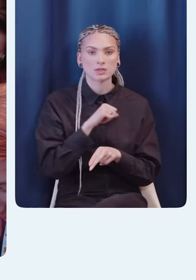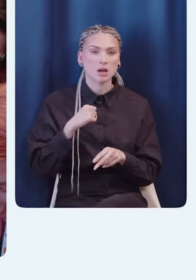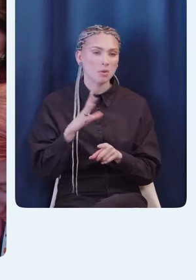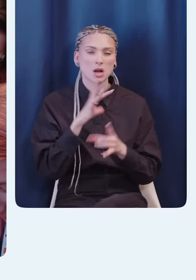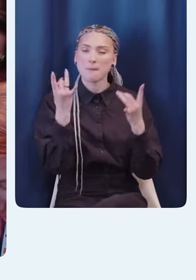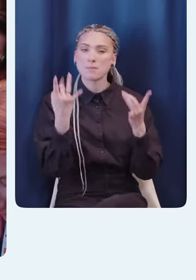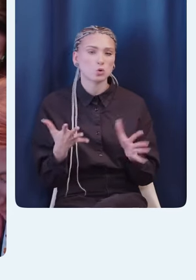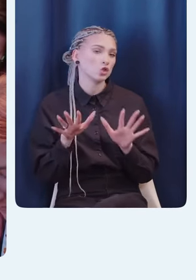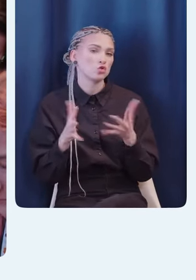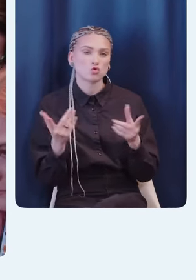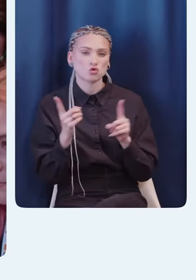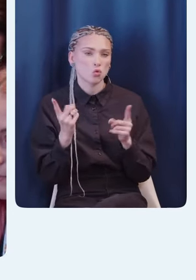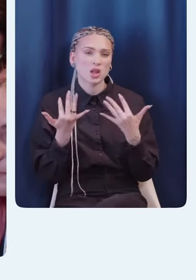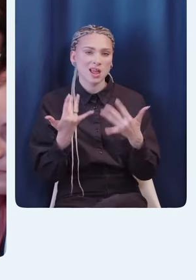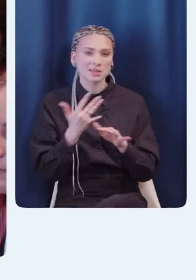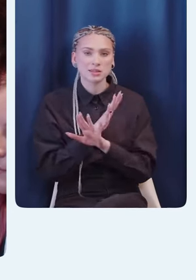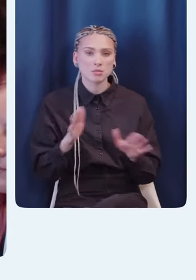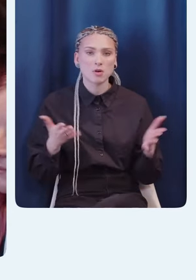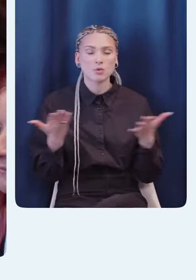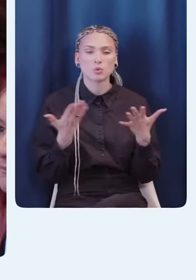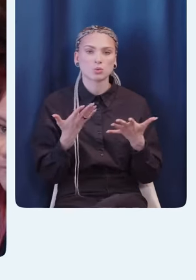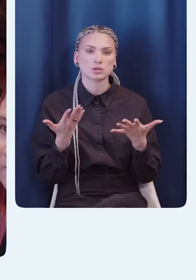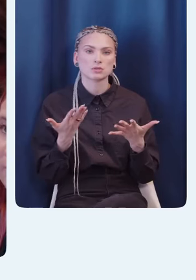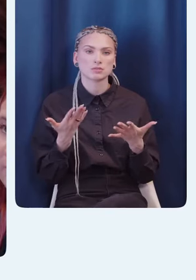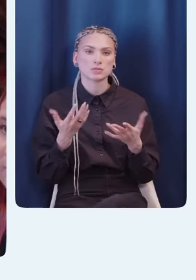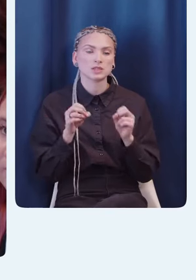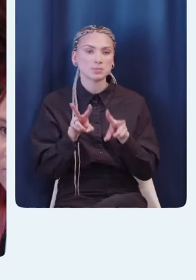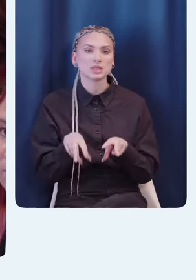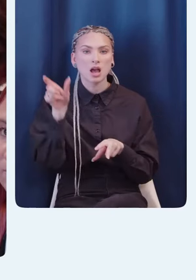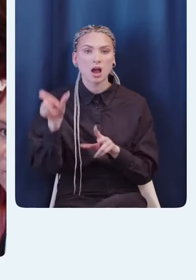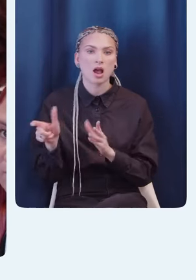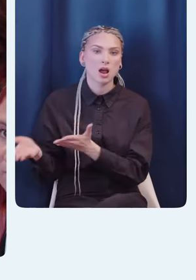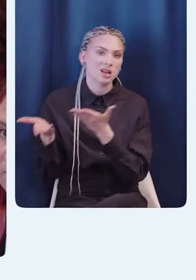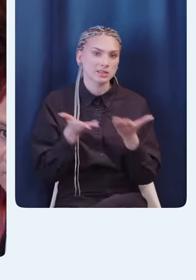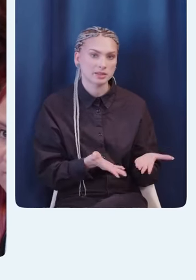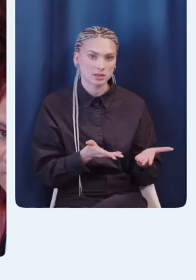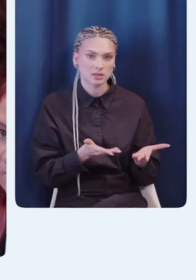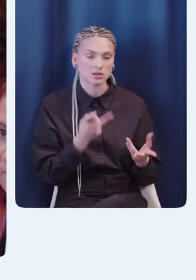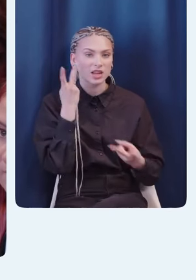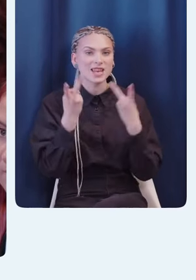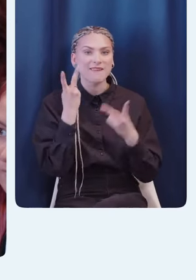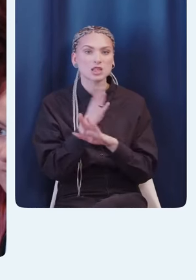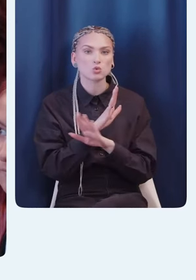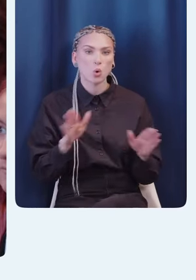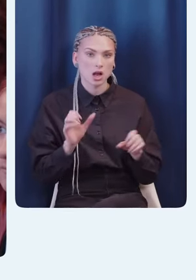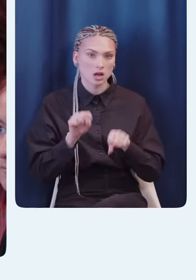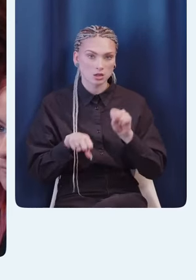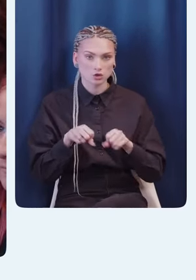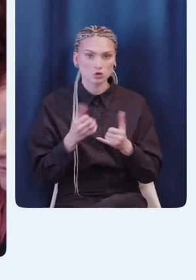случаи, что там даже не требовалось какое-то привлечение там, специалиста по невизуальной доступности.